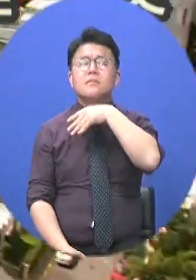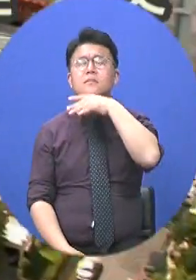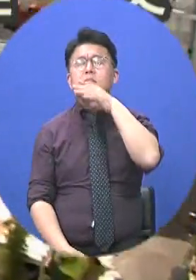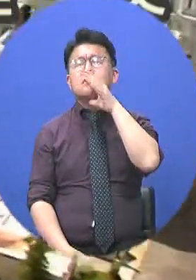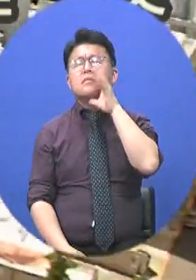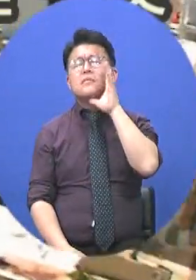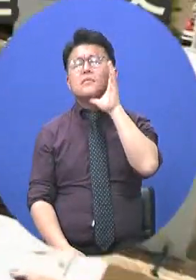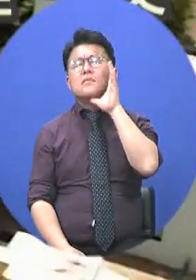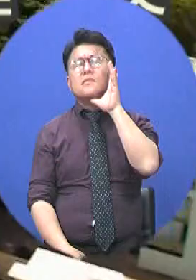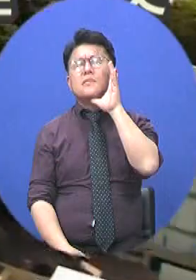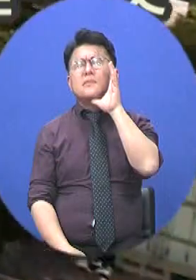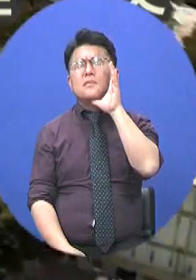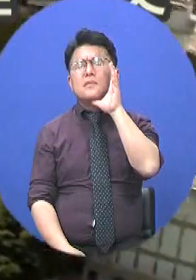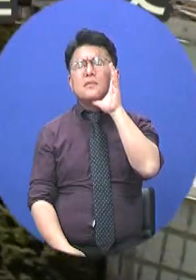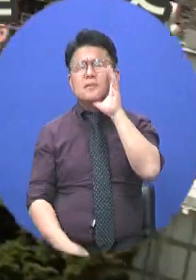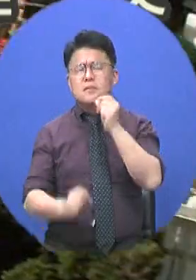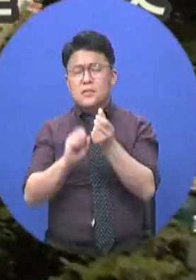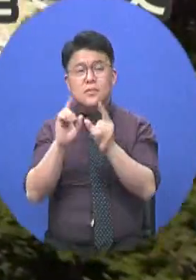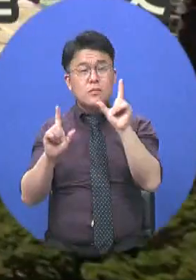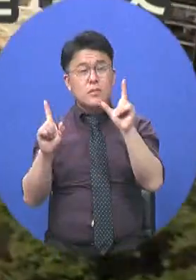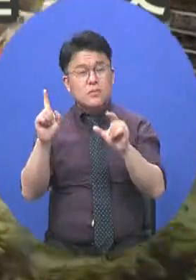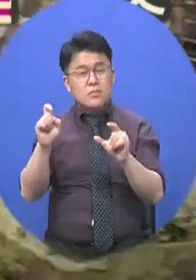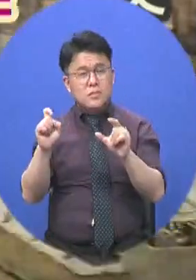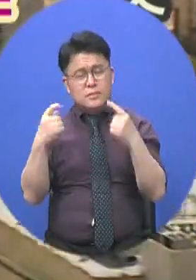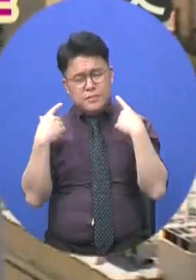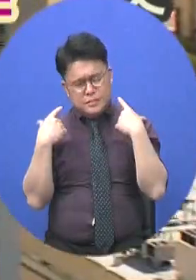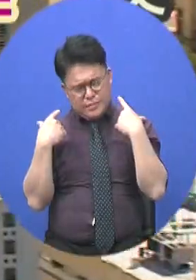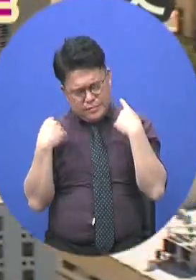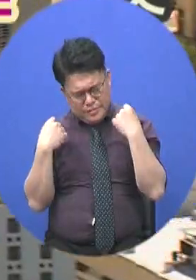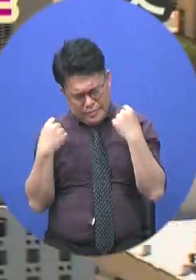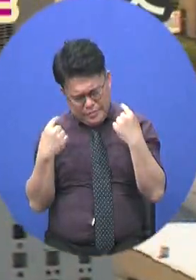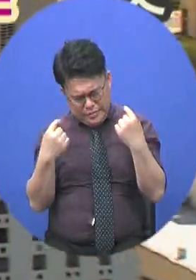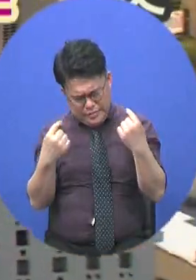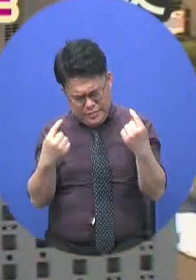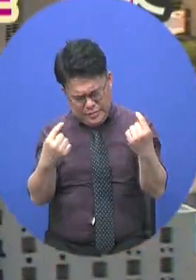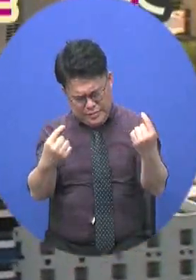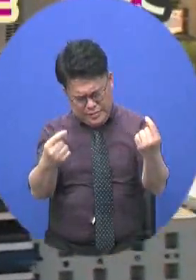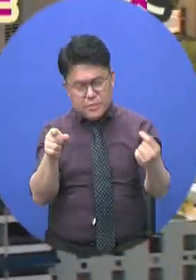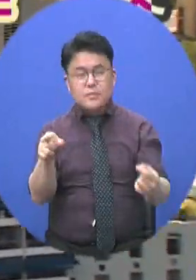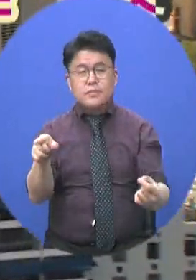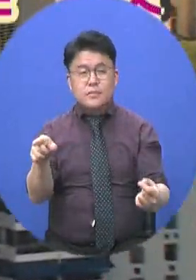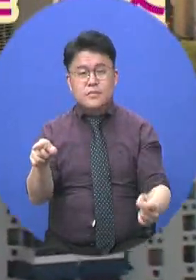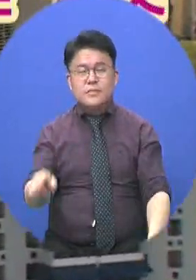젊어서도 늙어서도 고부라진